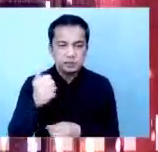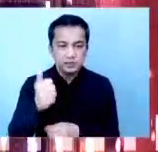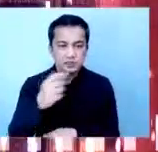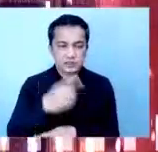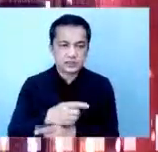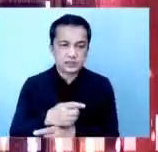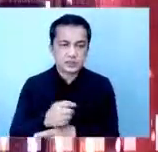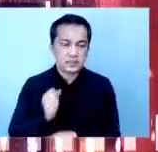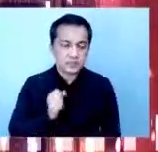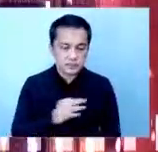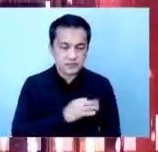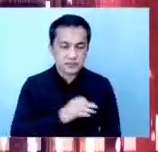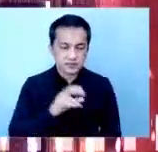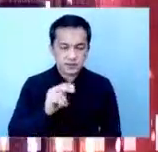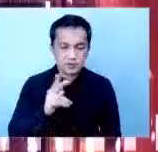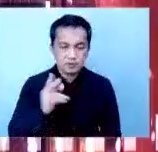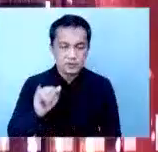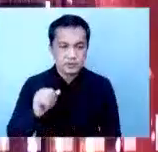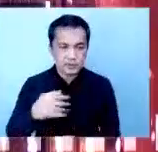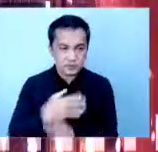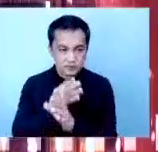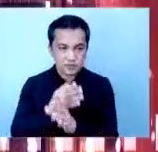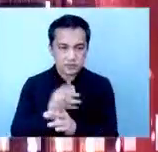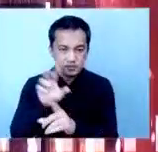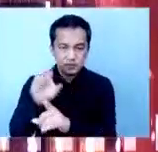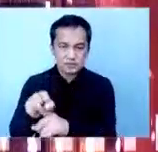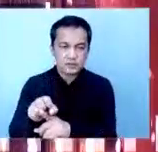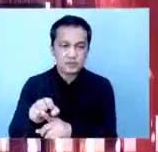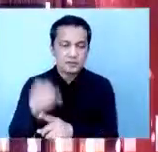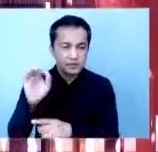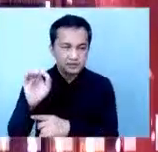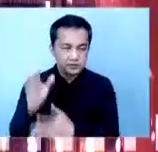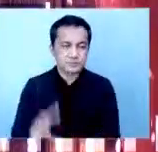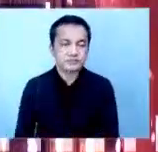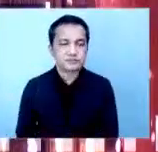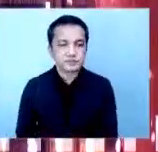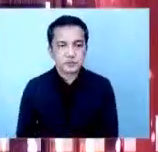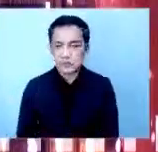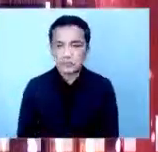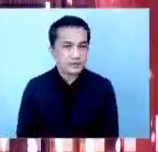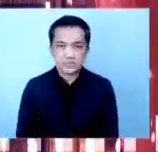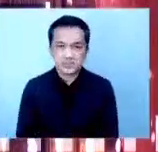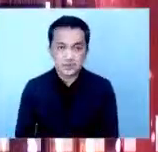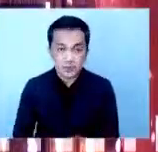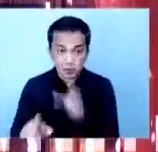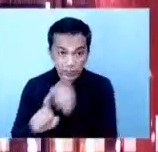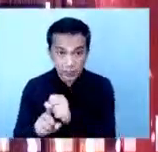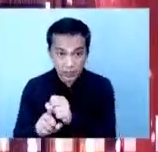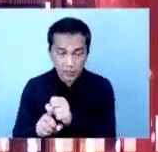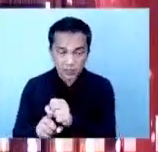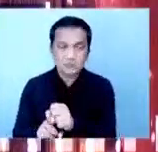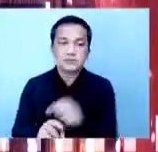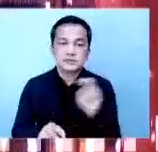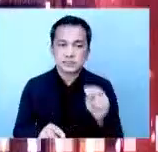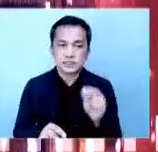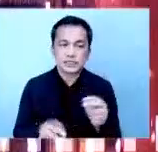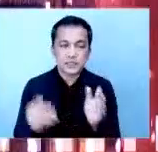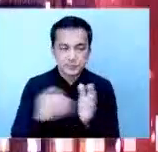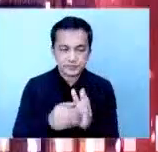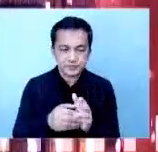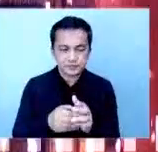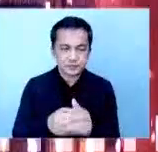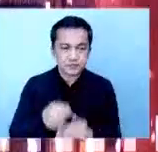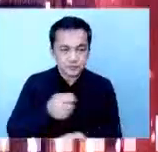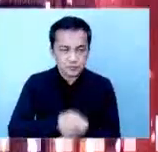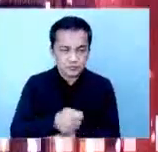ng NBI sa Davao City para maaresto ang pastor. Kung hindi siya mahuli sa panahong yan, kakailanganin ulit ng korte na maglabas